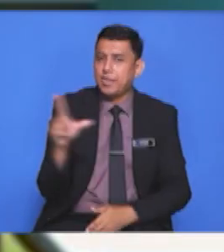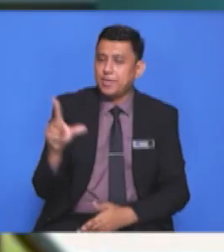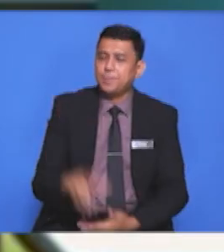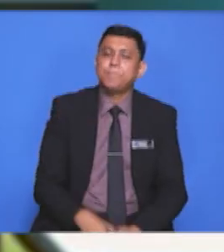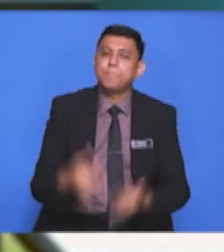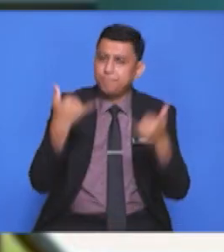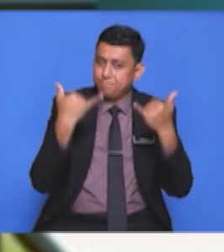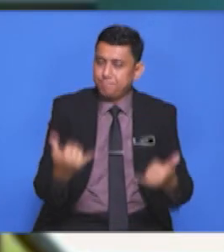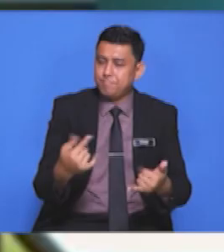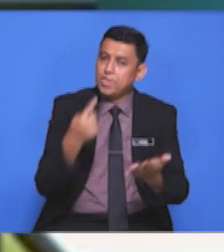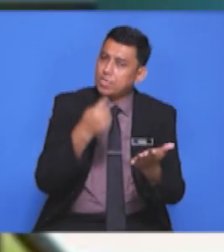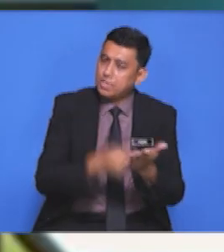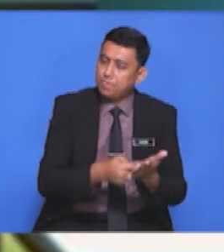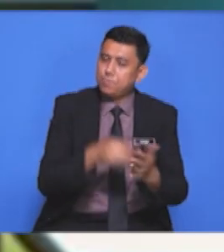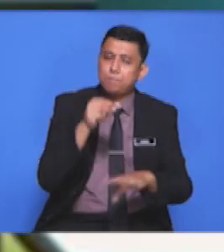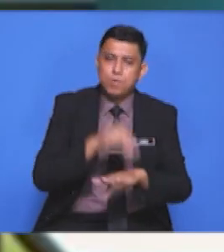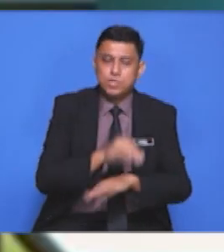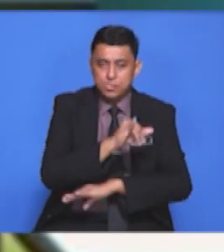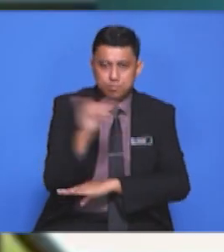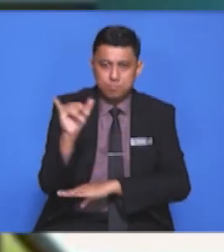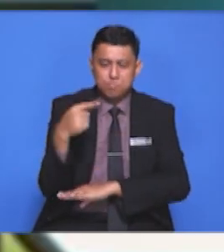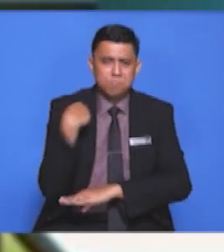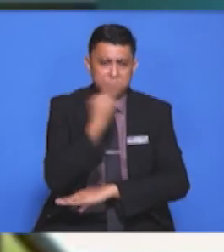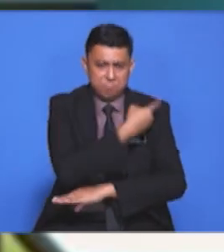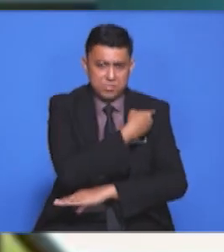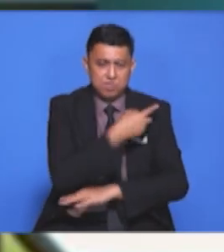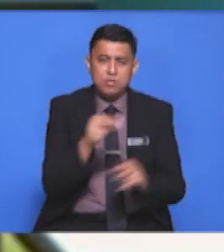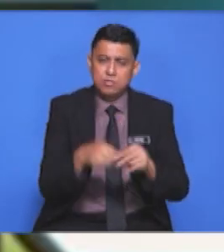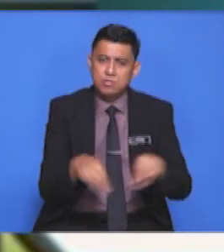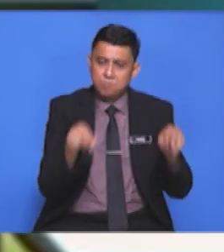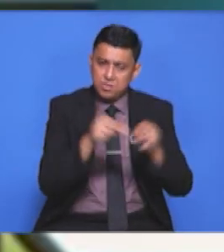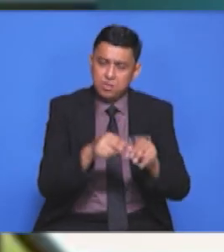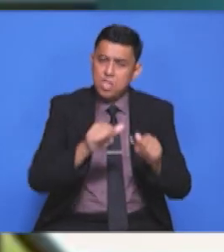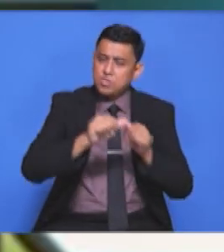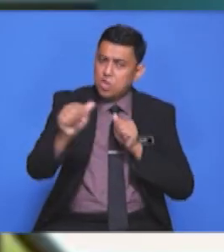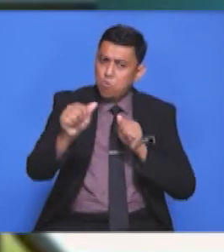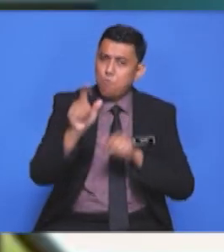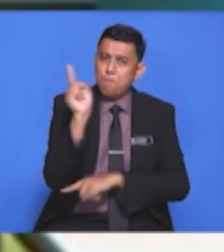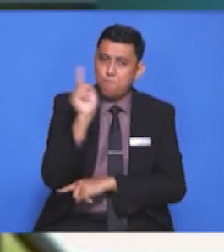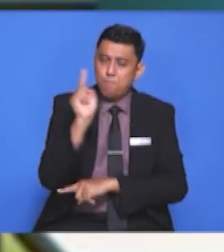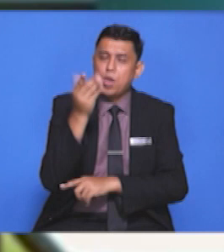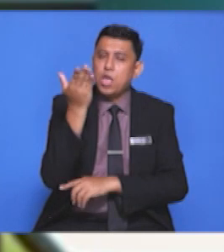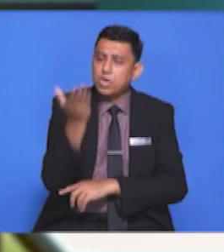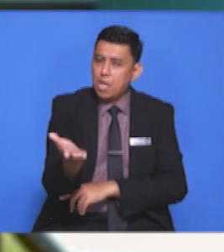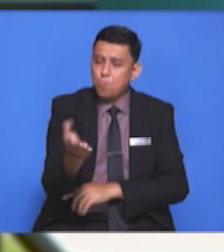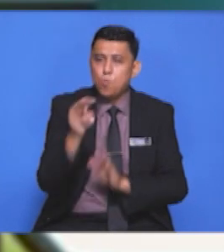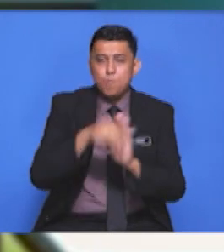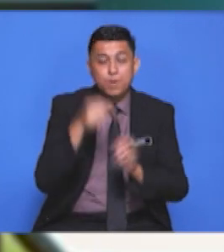sekarang tipe masanya untuk kita menilai sejauh mana kamu memahami